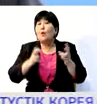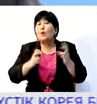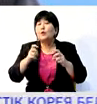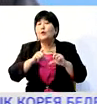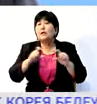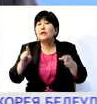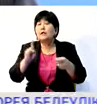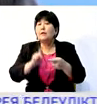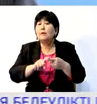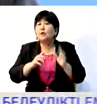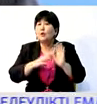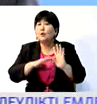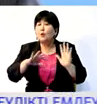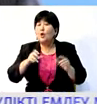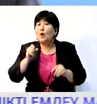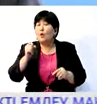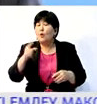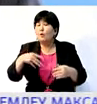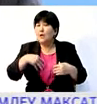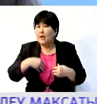байланысты 59 оқиғаның 11-і қайғылы